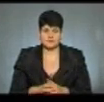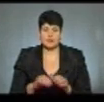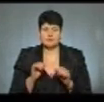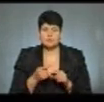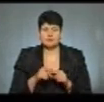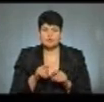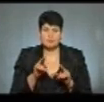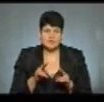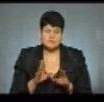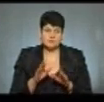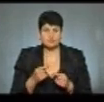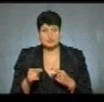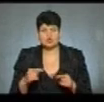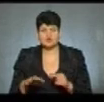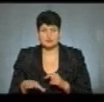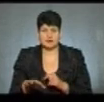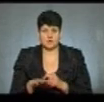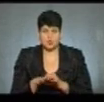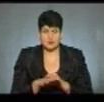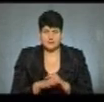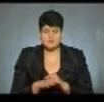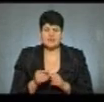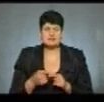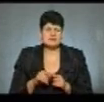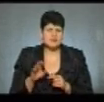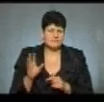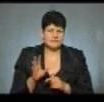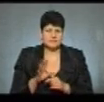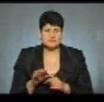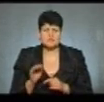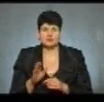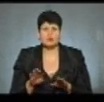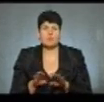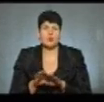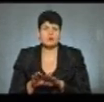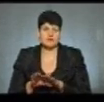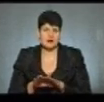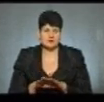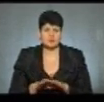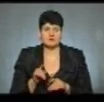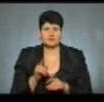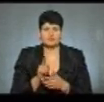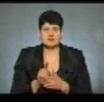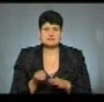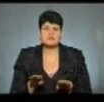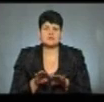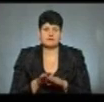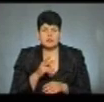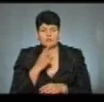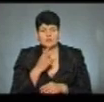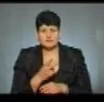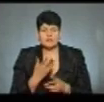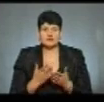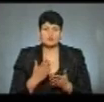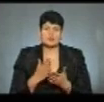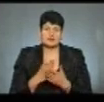такому принципу підуть і інші території. Тобто, все це йде, як таке, порівняння. Тобто, вони мусять співставити і подивитися. Якщо є